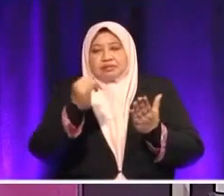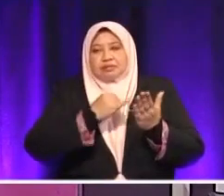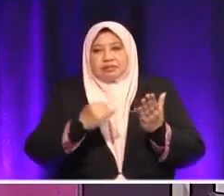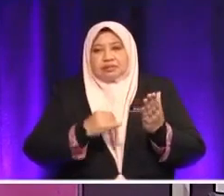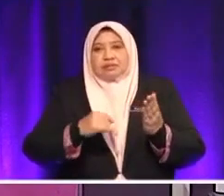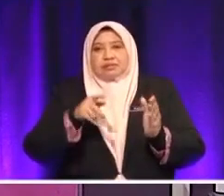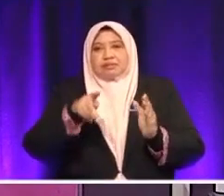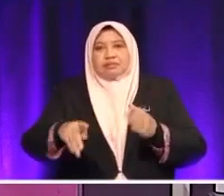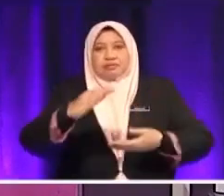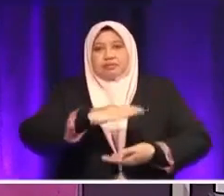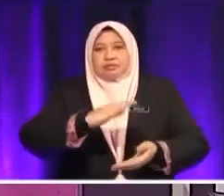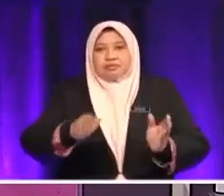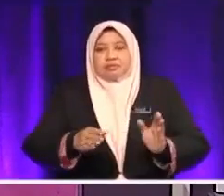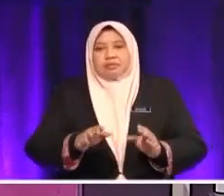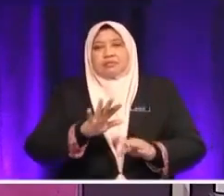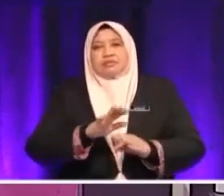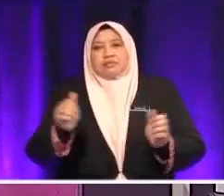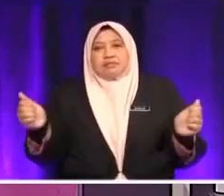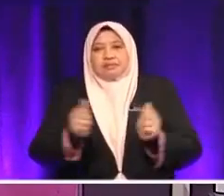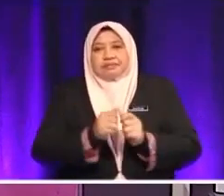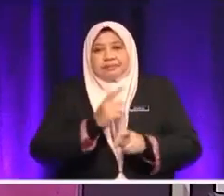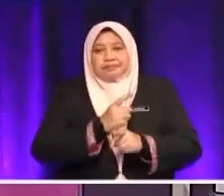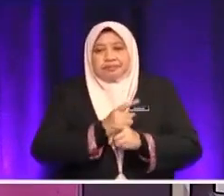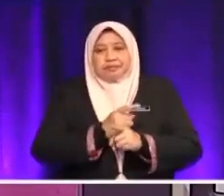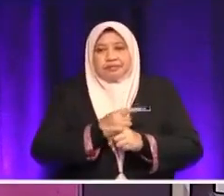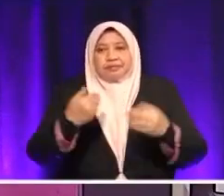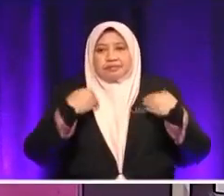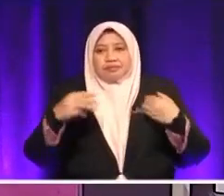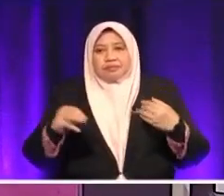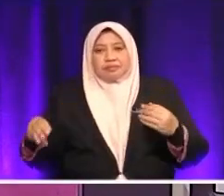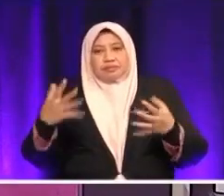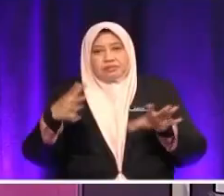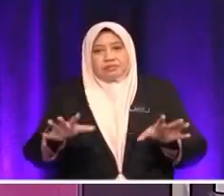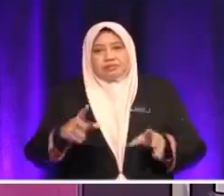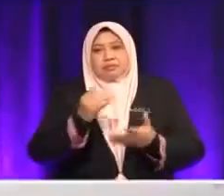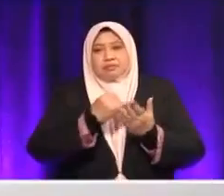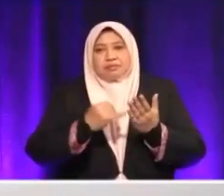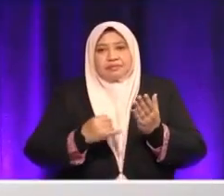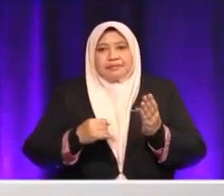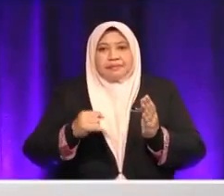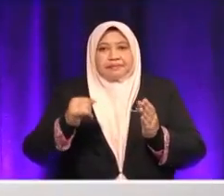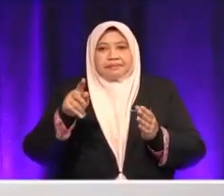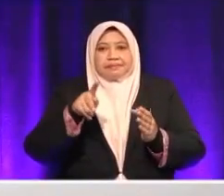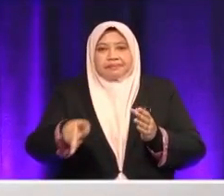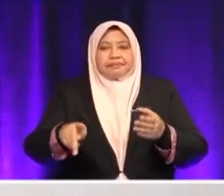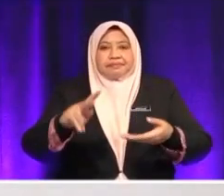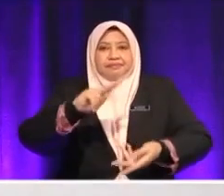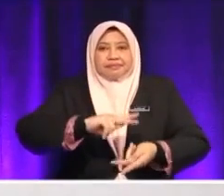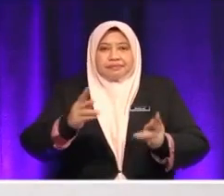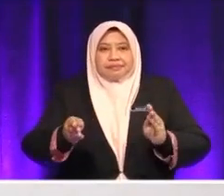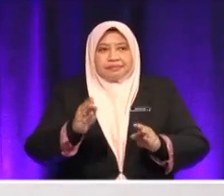tak murid saya yang dah berjaya melukis plot kotak Coba